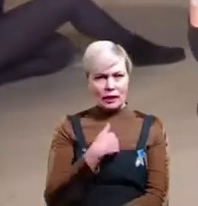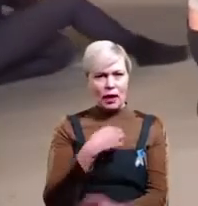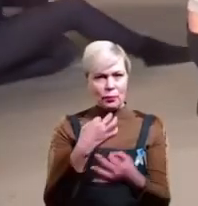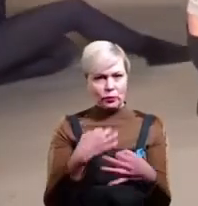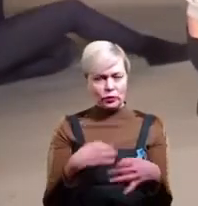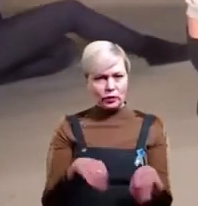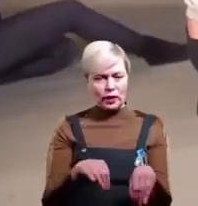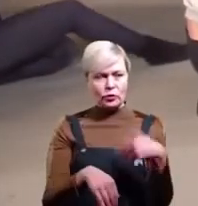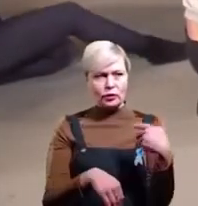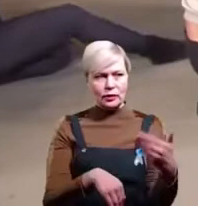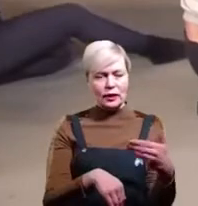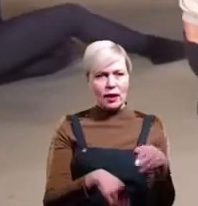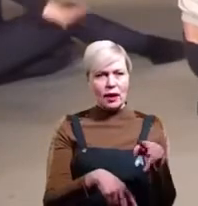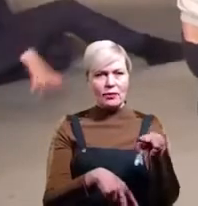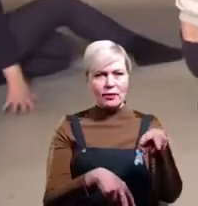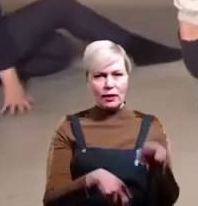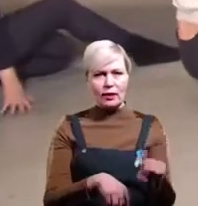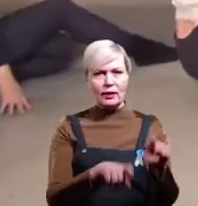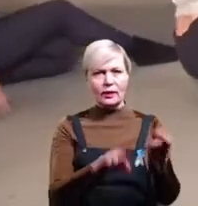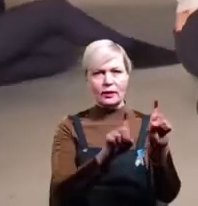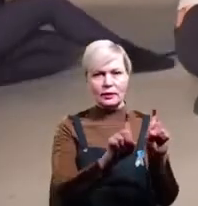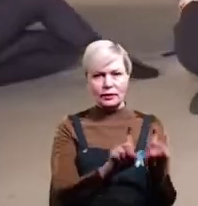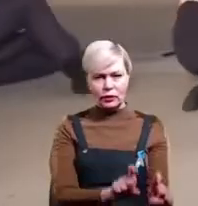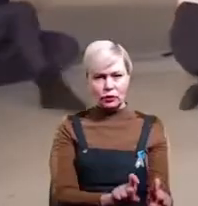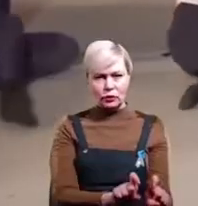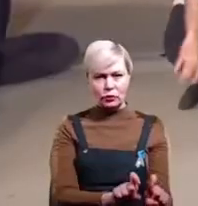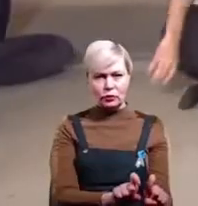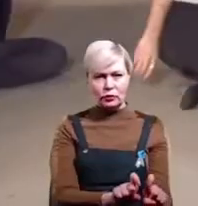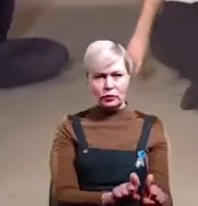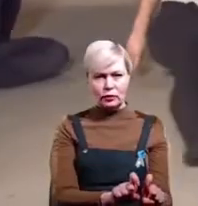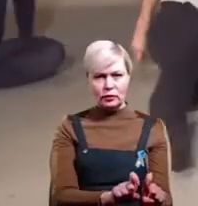руки. Опускаю. Правой ногой рондик по полу.